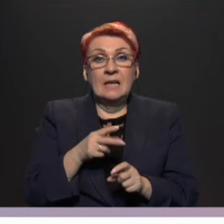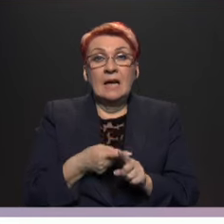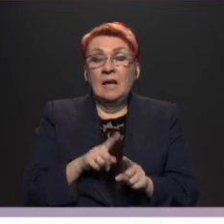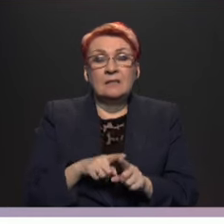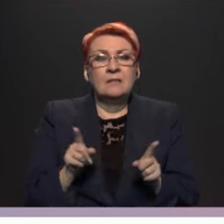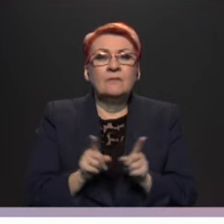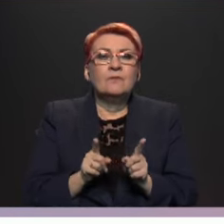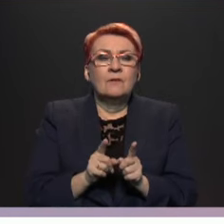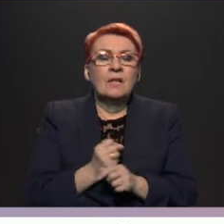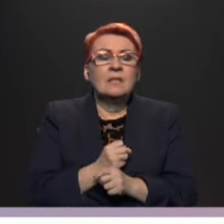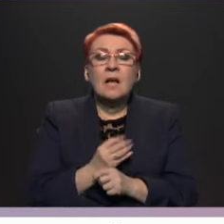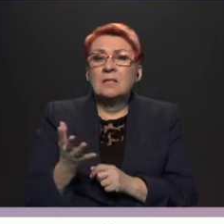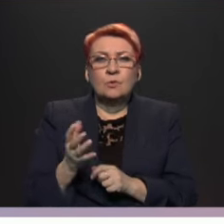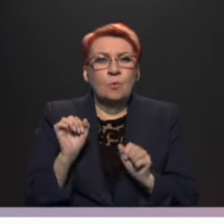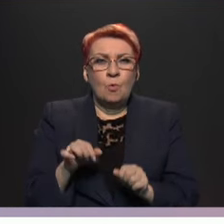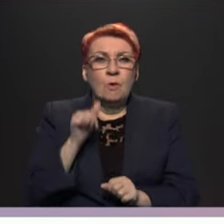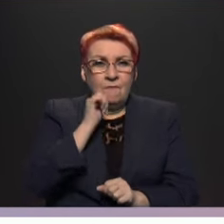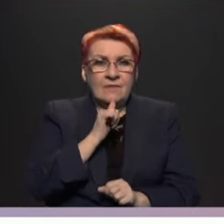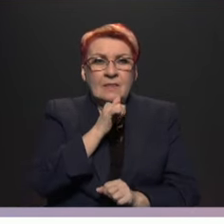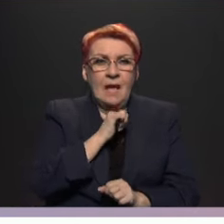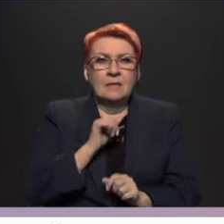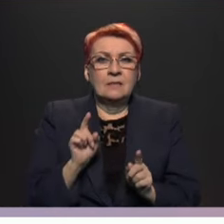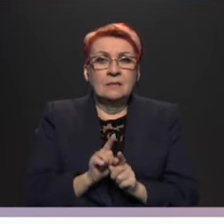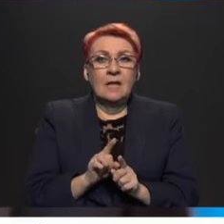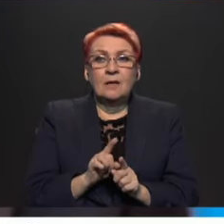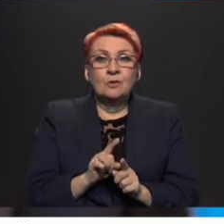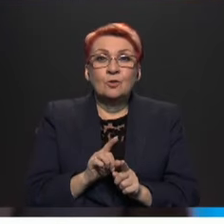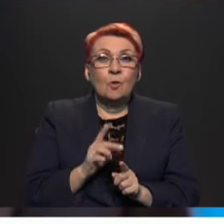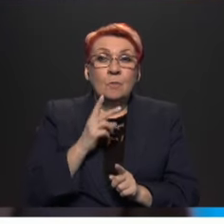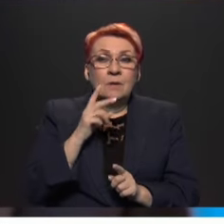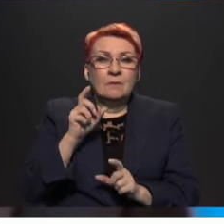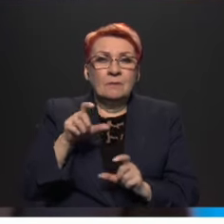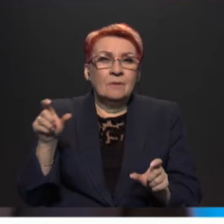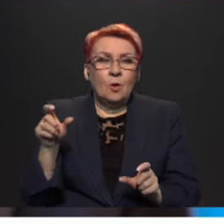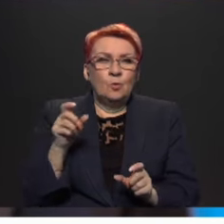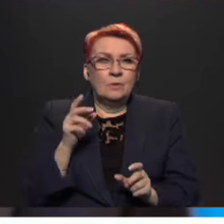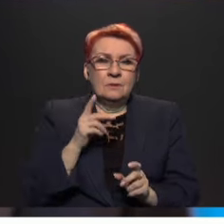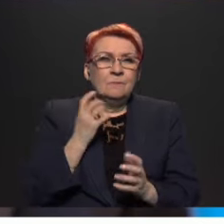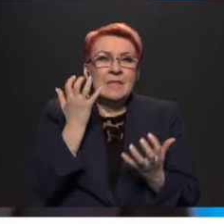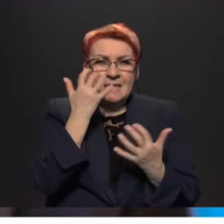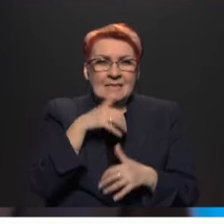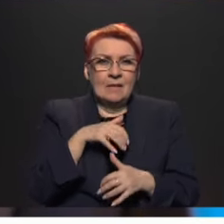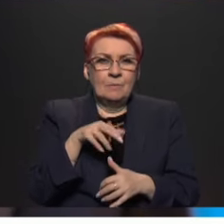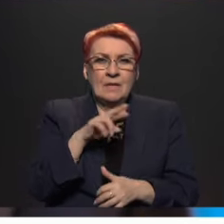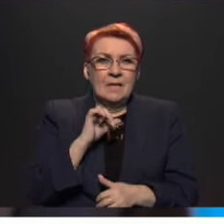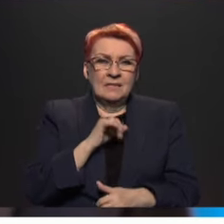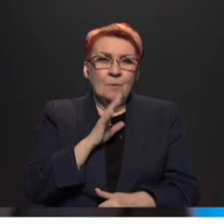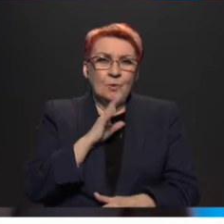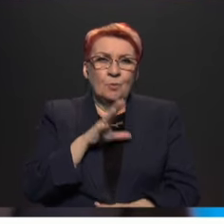ну, насколько мог, в тайне, да, то есть так, чтобы это не было заметно, потому что я вообще сам не люблю, когда я